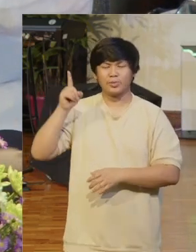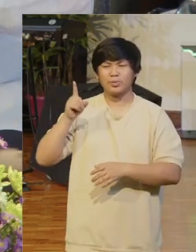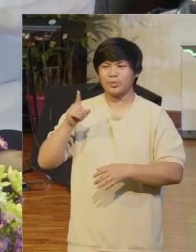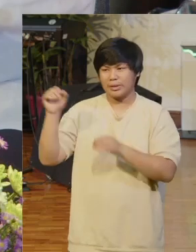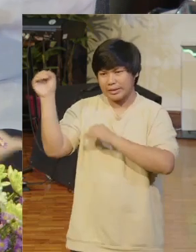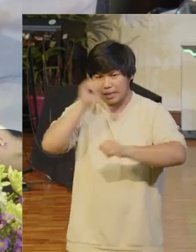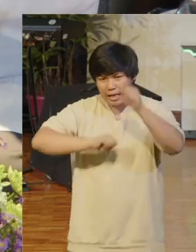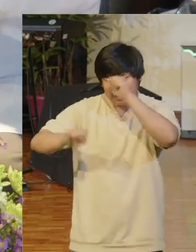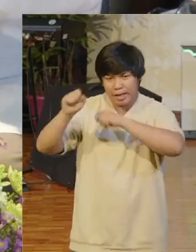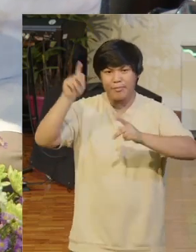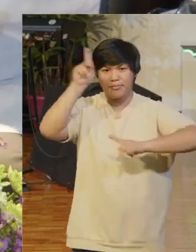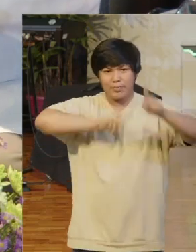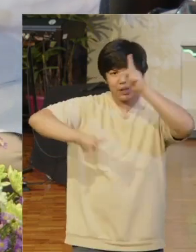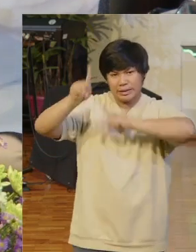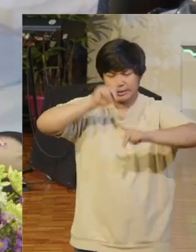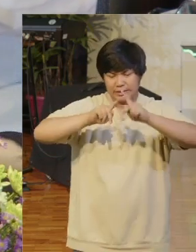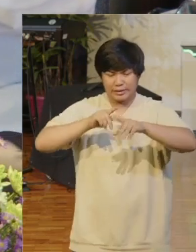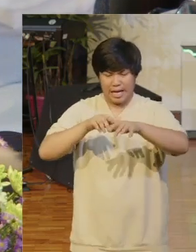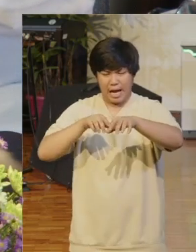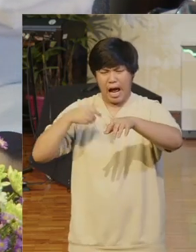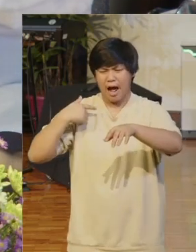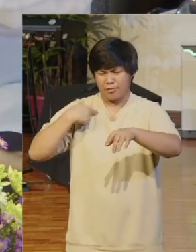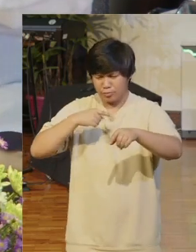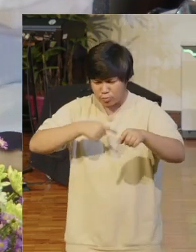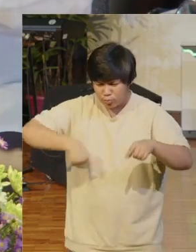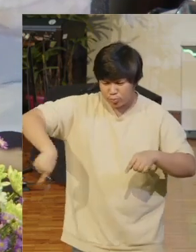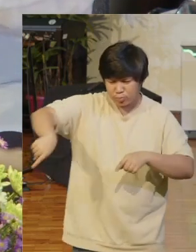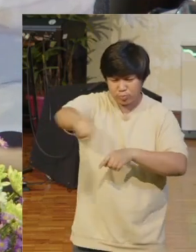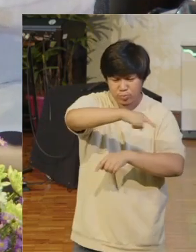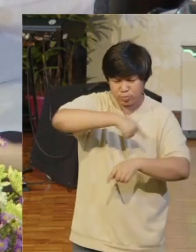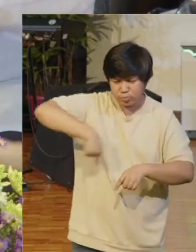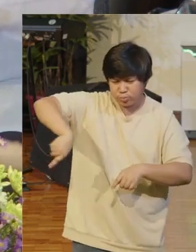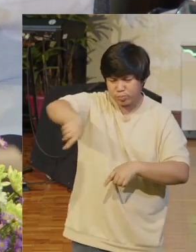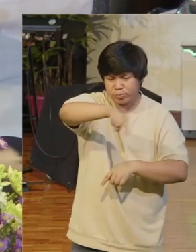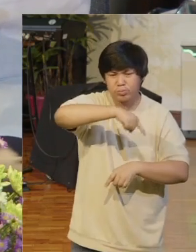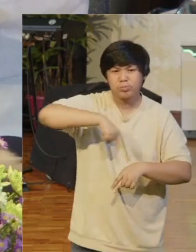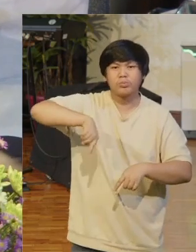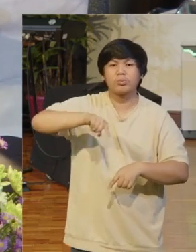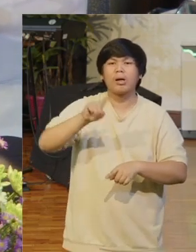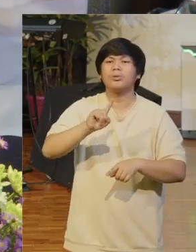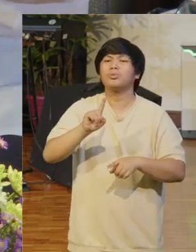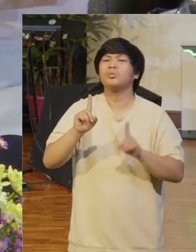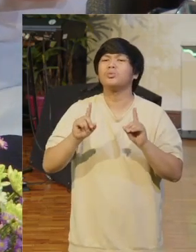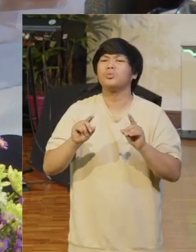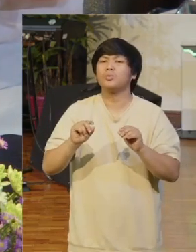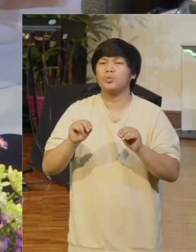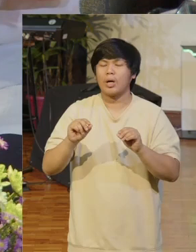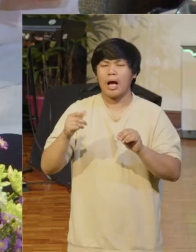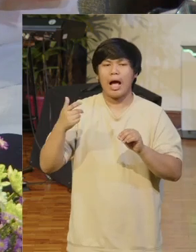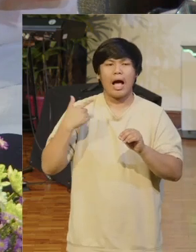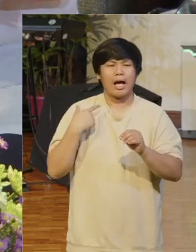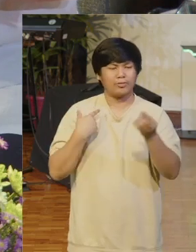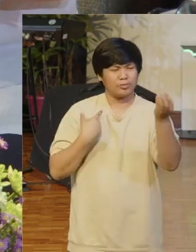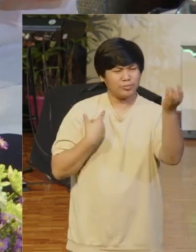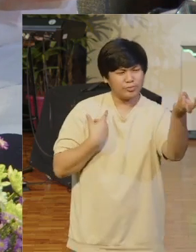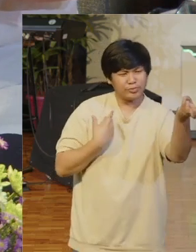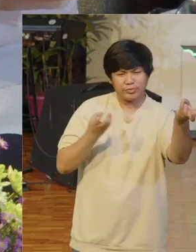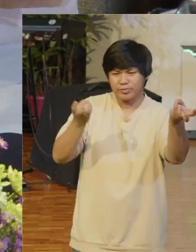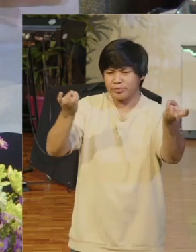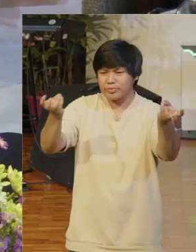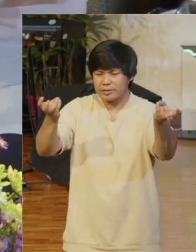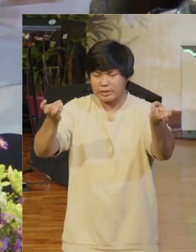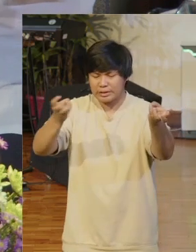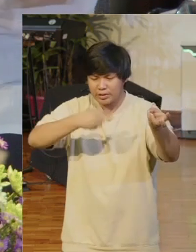no? It straddles over several countries, no? Billions of dollars na ang kanilang